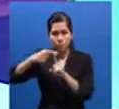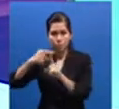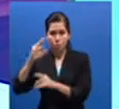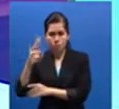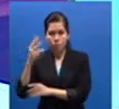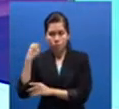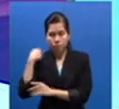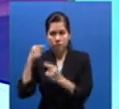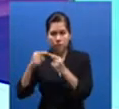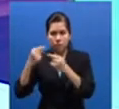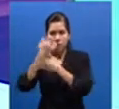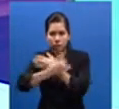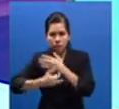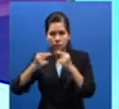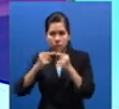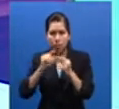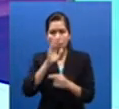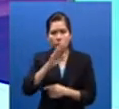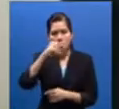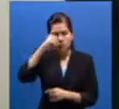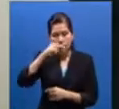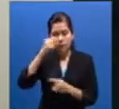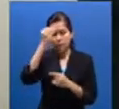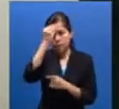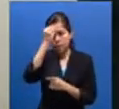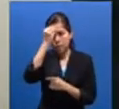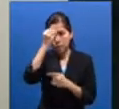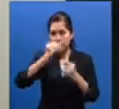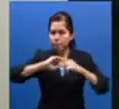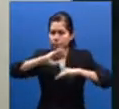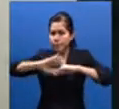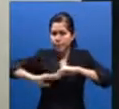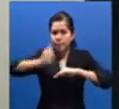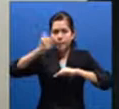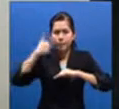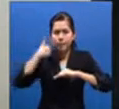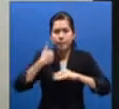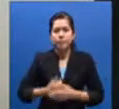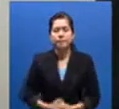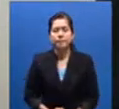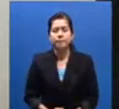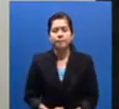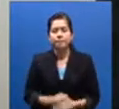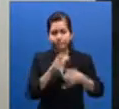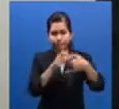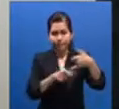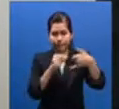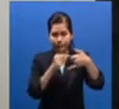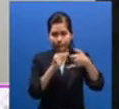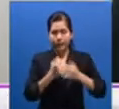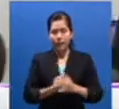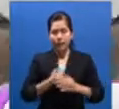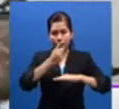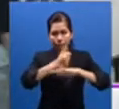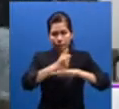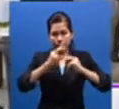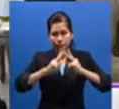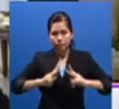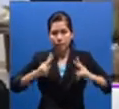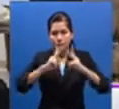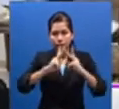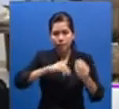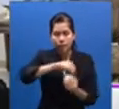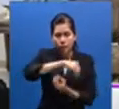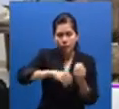ลงหุ้นส่วนเศรษฐกิจญี่ปุ่นกับไทยค่ะ1นายด์ชิโระยามากี่วะแล้วถ้ามึงเรยกระทรวง